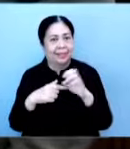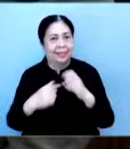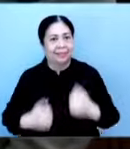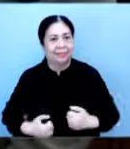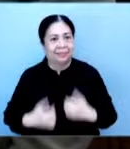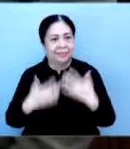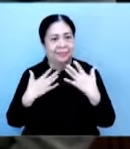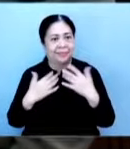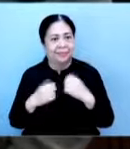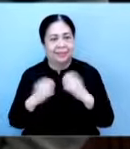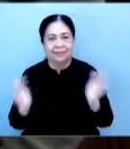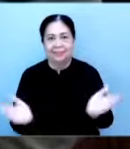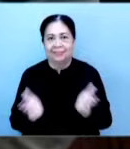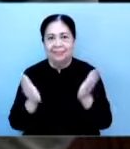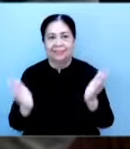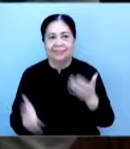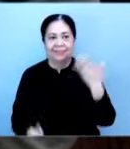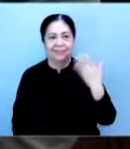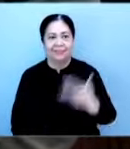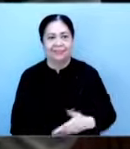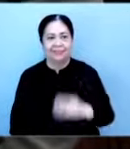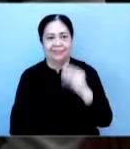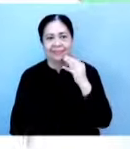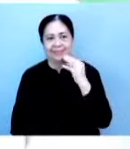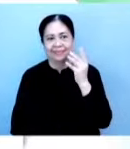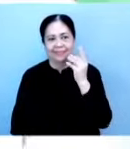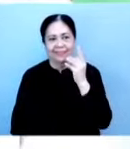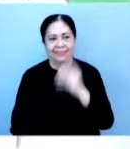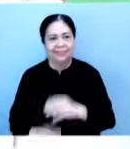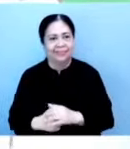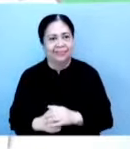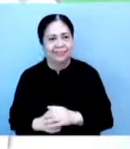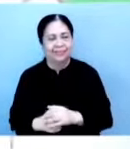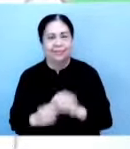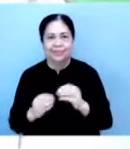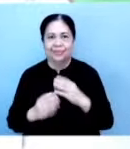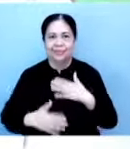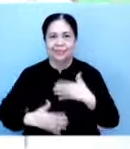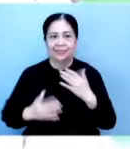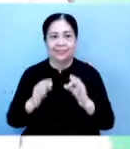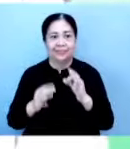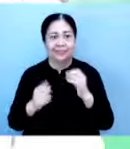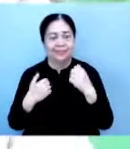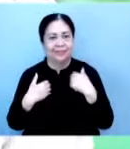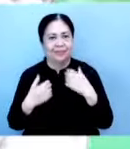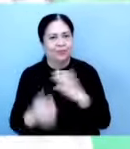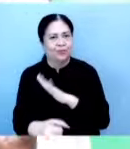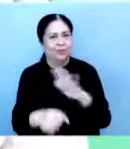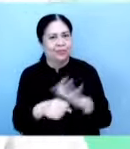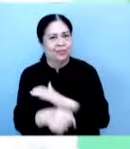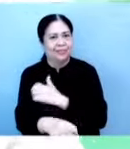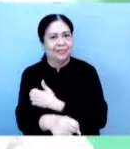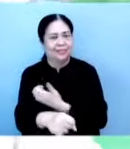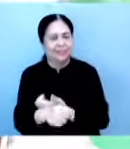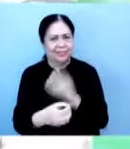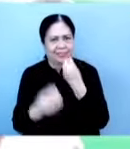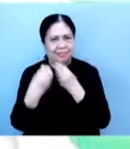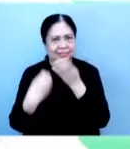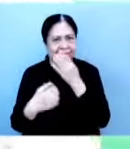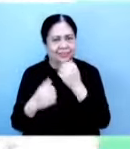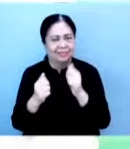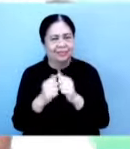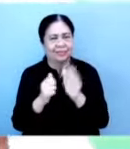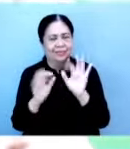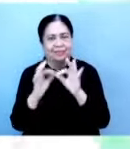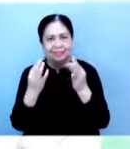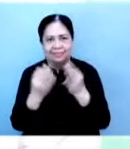motivation Ako naman po si Mau Davin mas masaya ang morning kung full of energy mag-agahan na rin with loved ones kasama